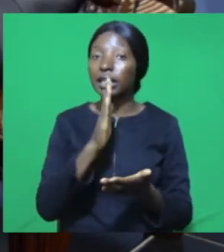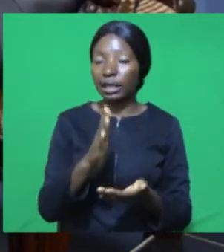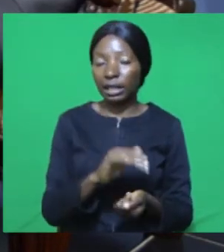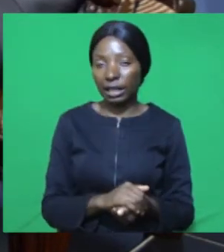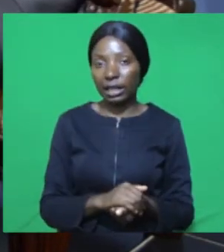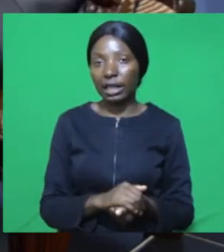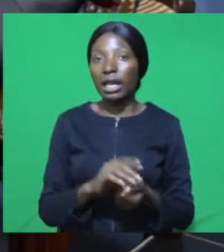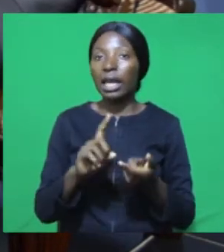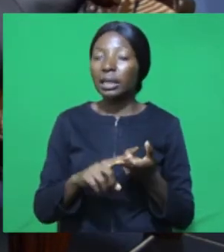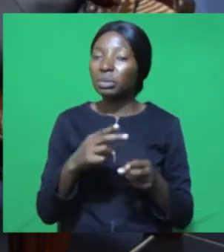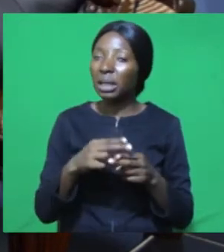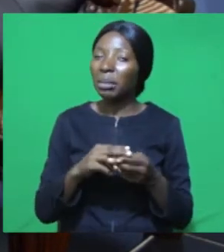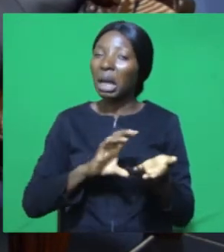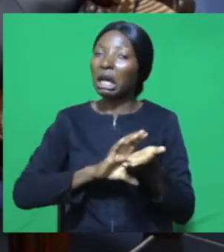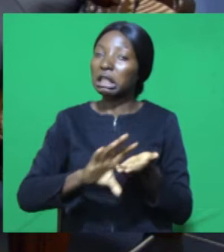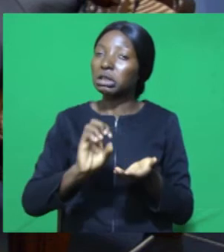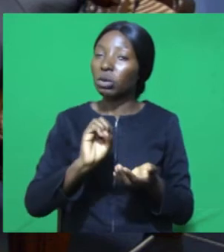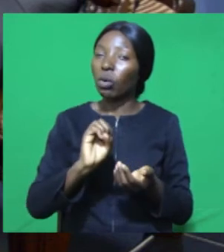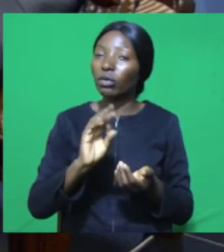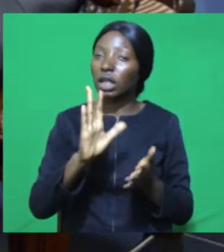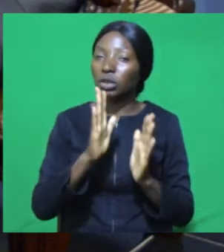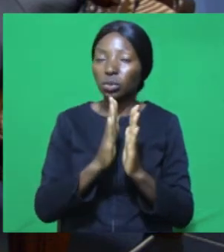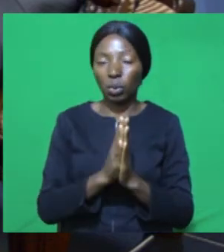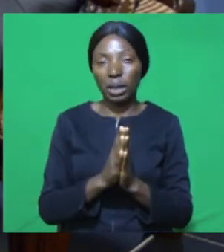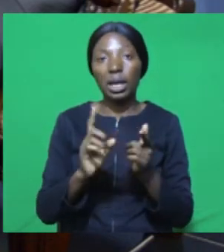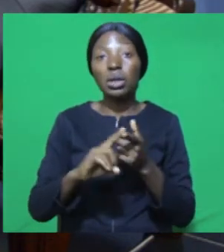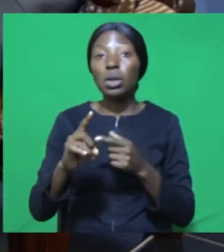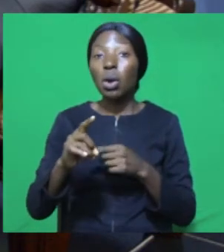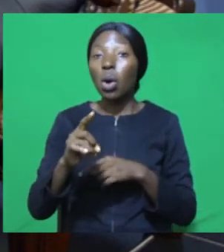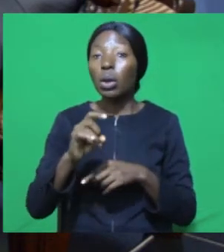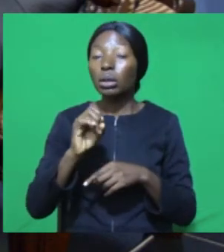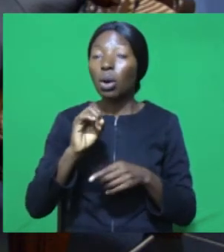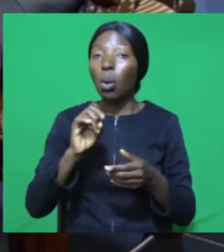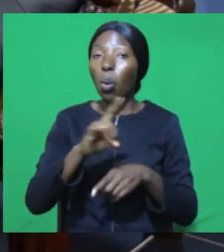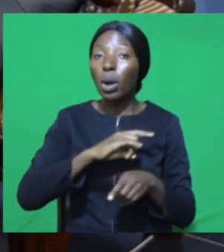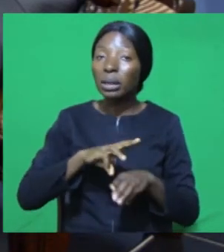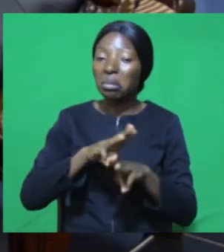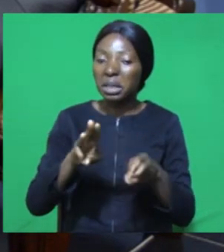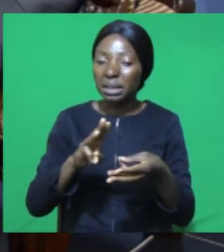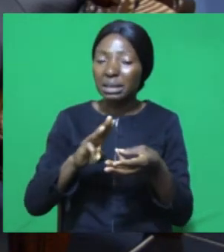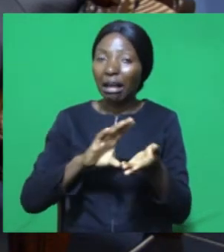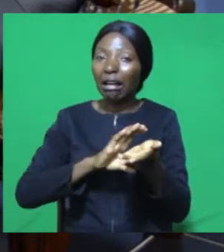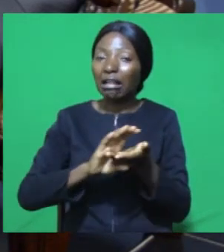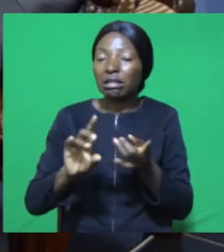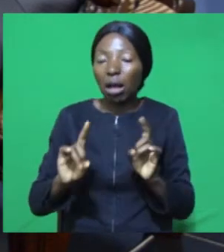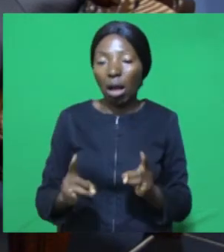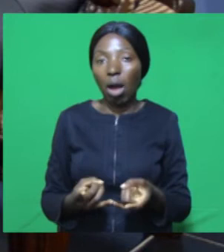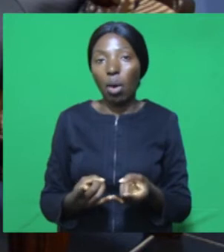rinobudaiswa kunzi kucheneswa kwenzvimbo tsvene but nzvimbo tsvene yaicheneswa sei